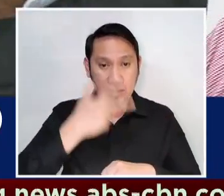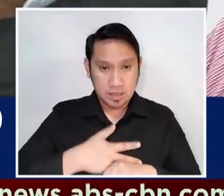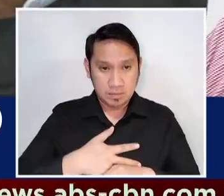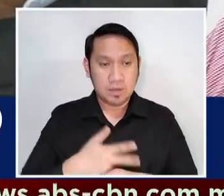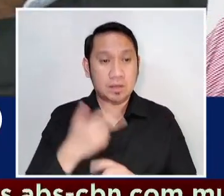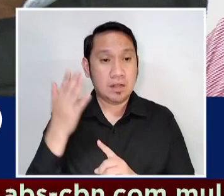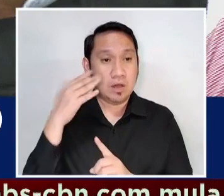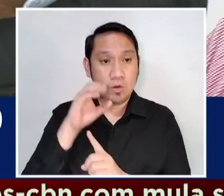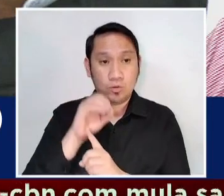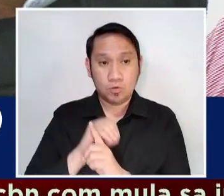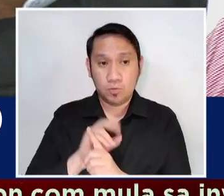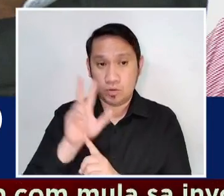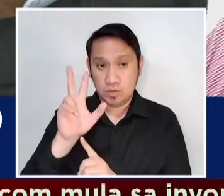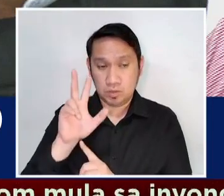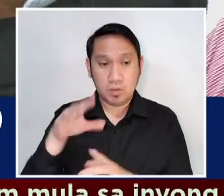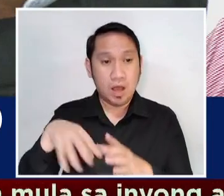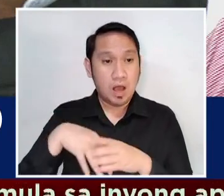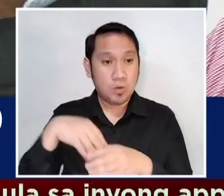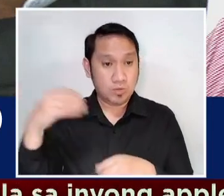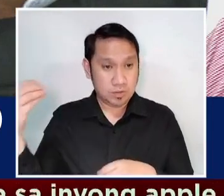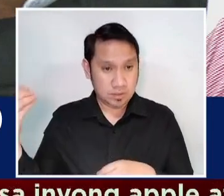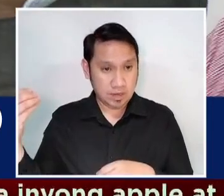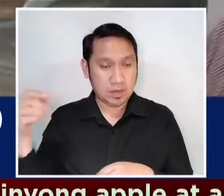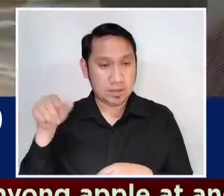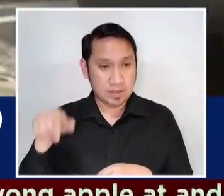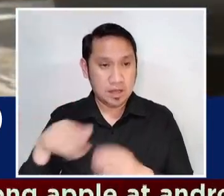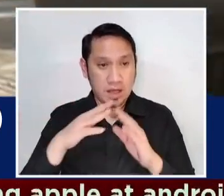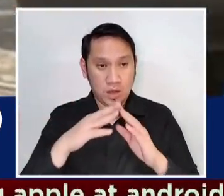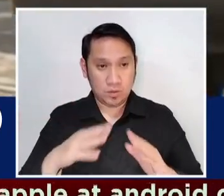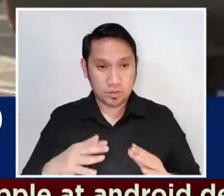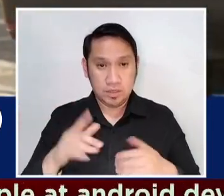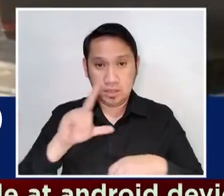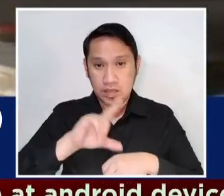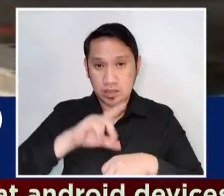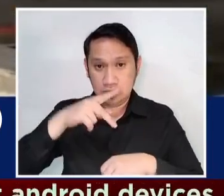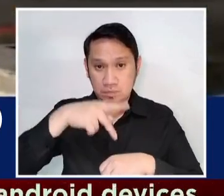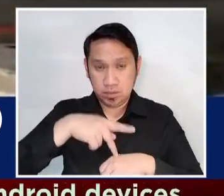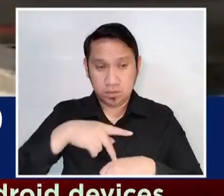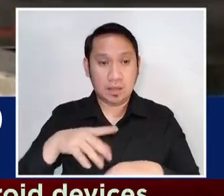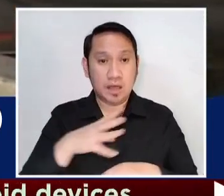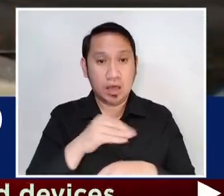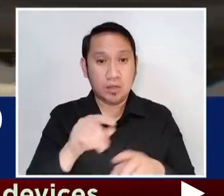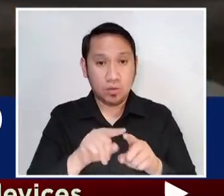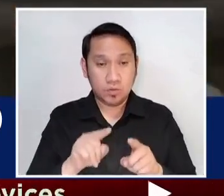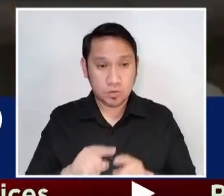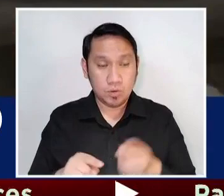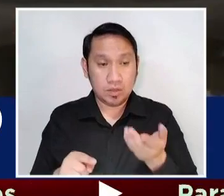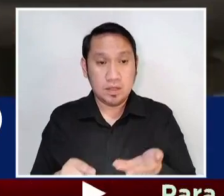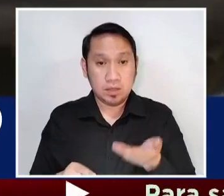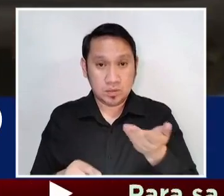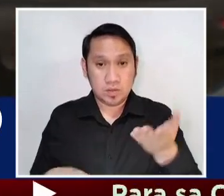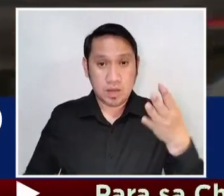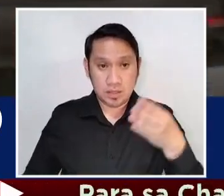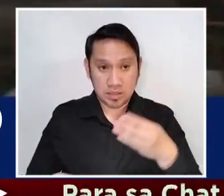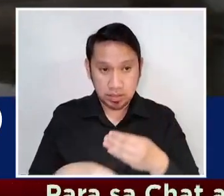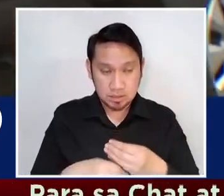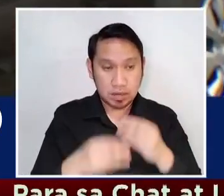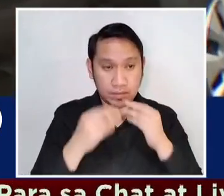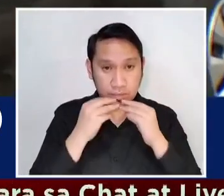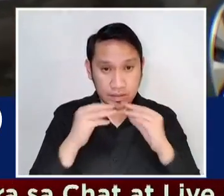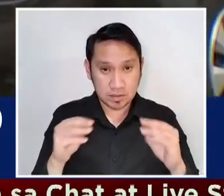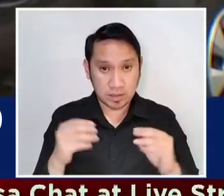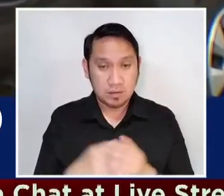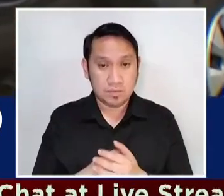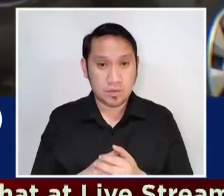Oktubre 3 sa labas ng subdivision nito sa Las Piñas. Pero nagsumite din siya ng karagdagang pahayag. Wala sa pagdinig